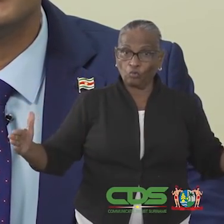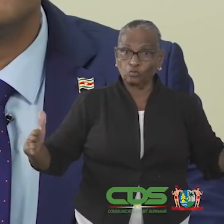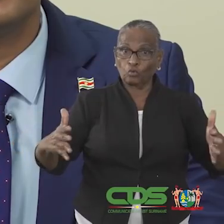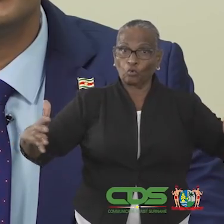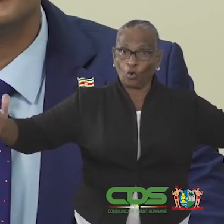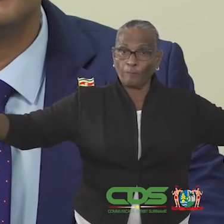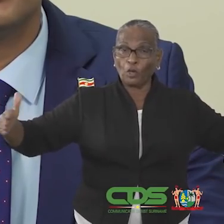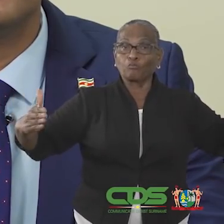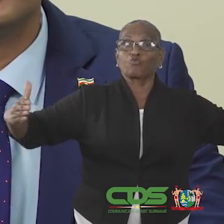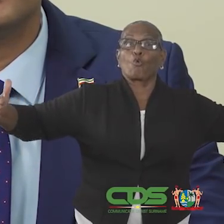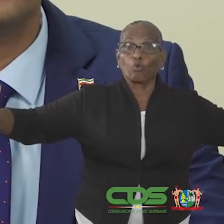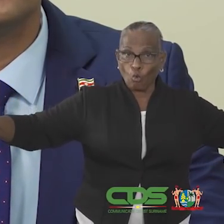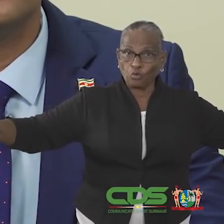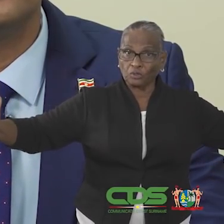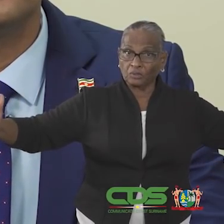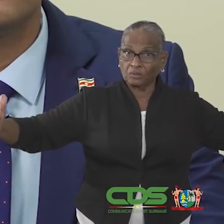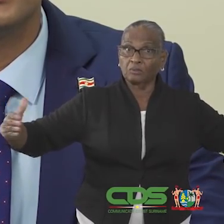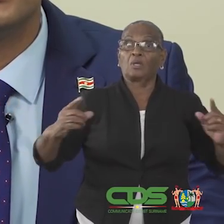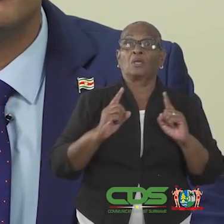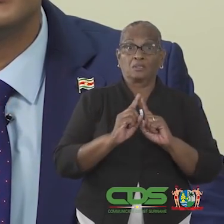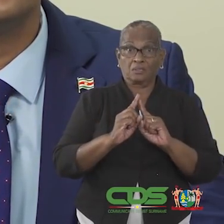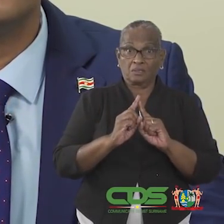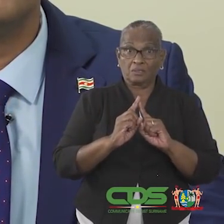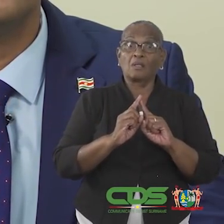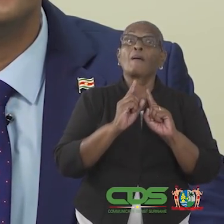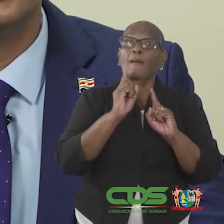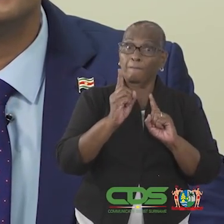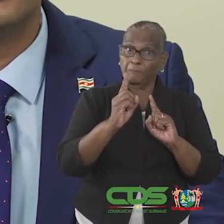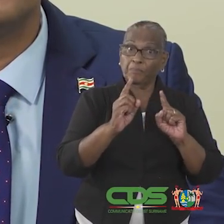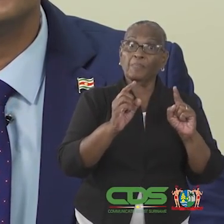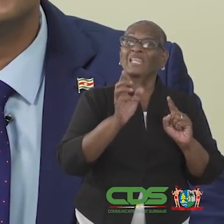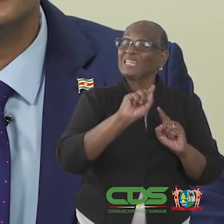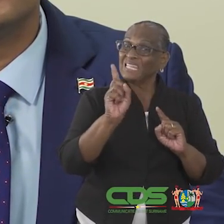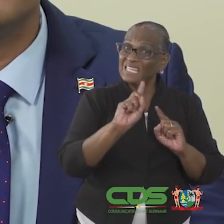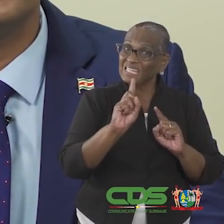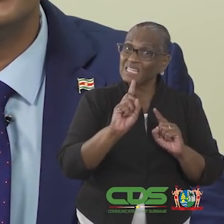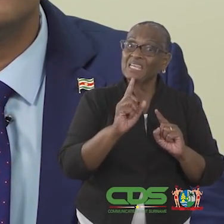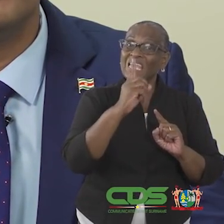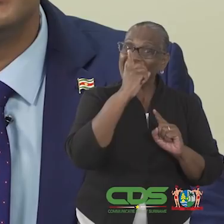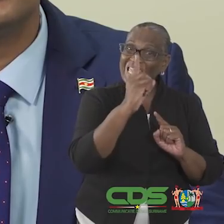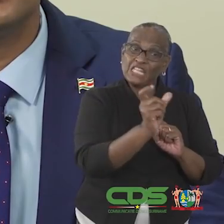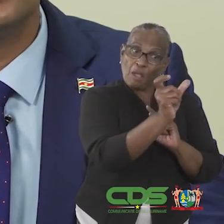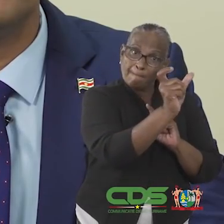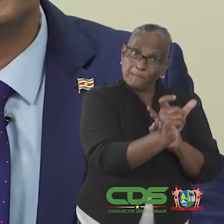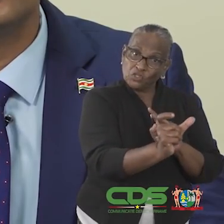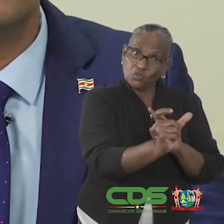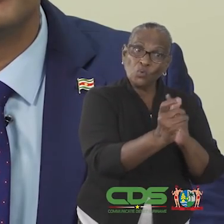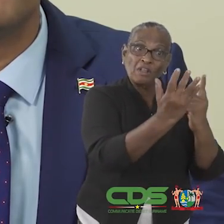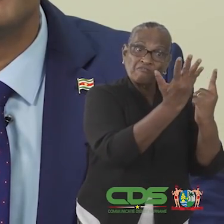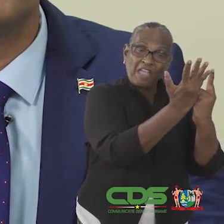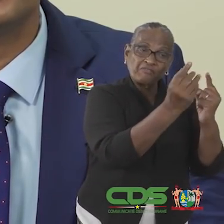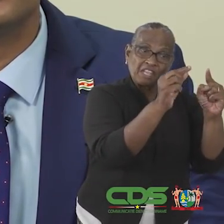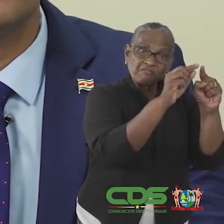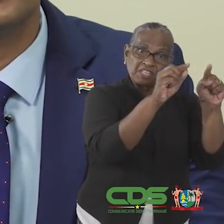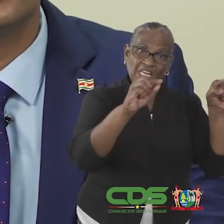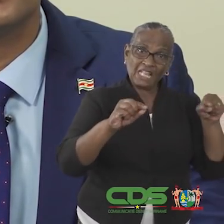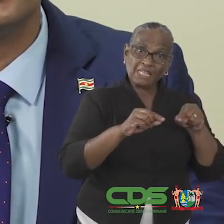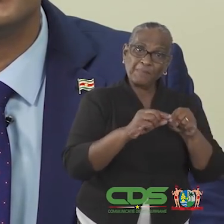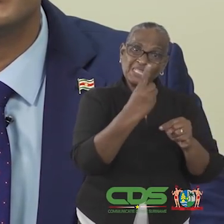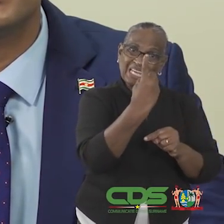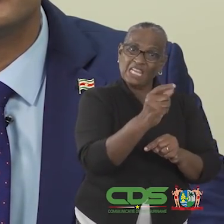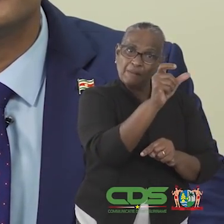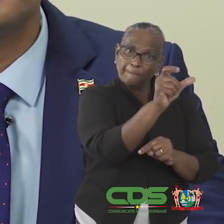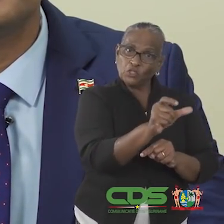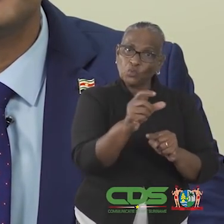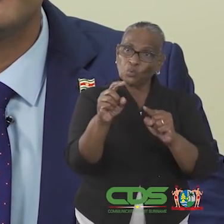capaciteit van de desbetreffende ruimte. De maatstaf is daarvoor gesteld op niet meer dan één persoon per 5 vierkante meter